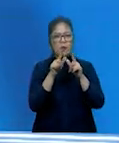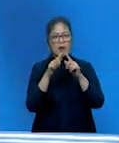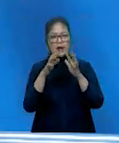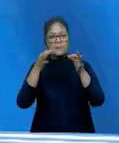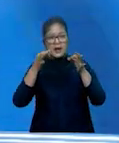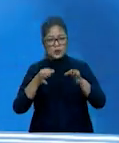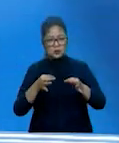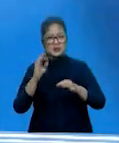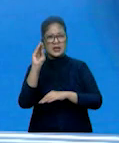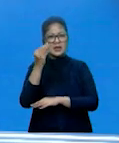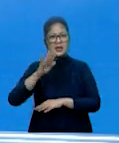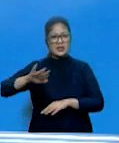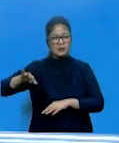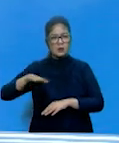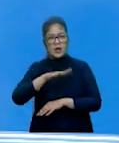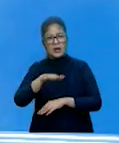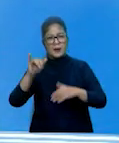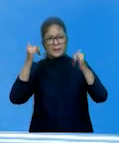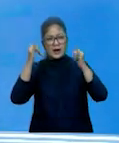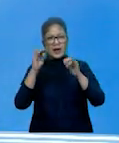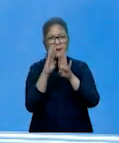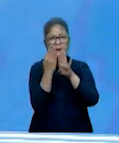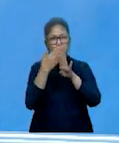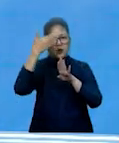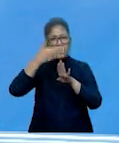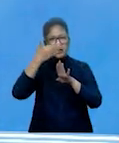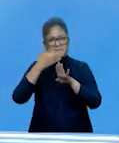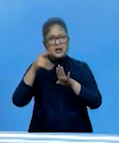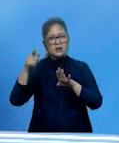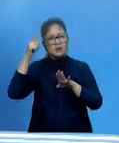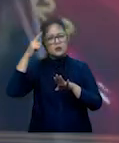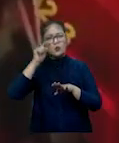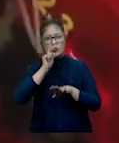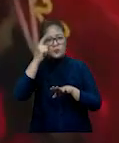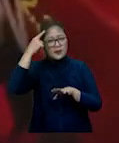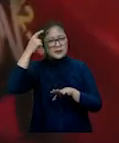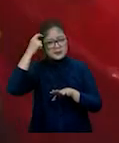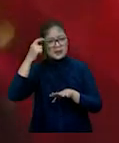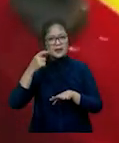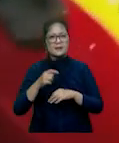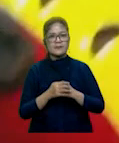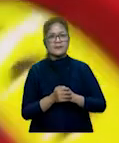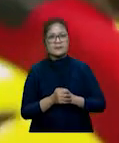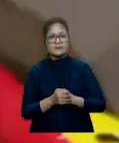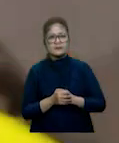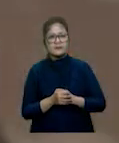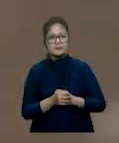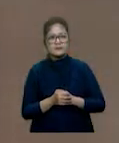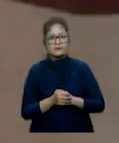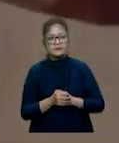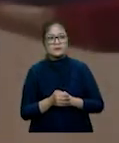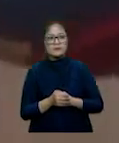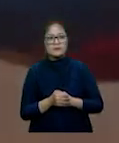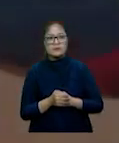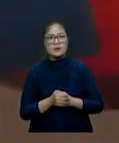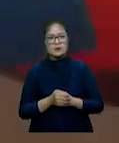tersebut terjadi saat sang anak bermain-main di pintu kaca tempat bimbingan belajar dengan hatihati